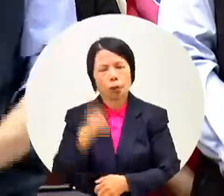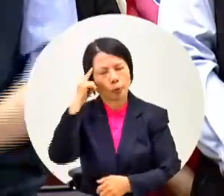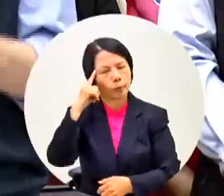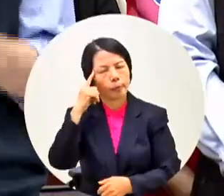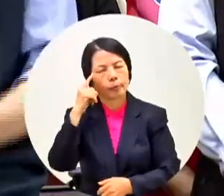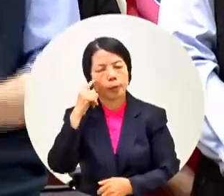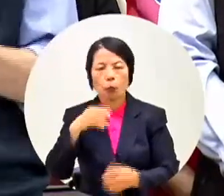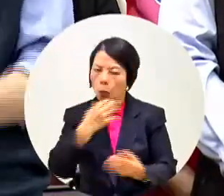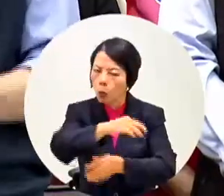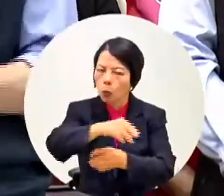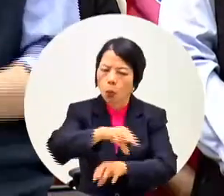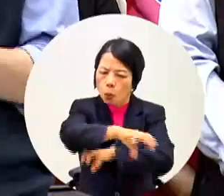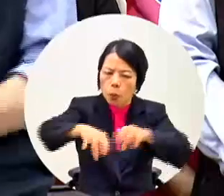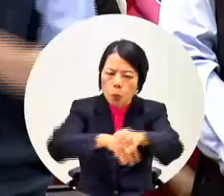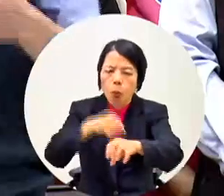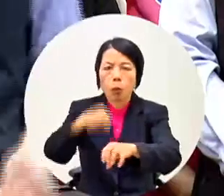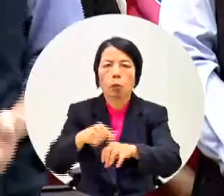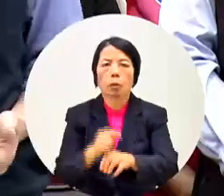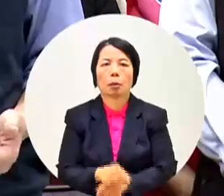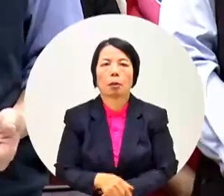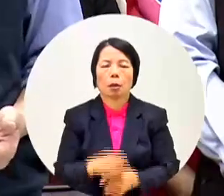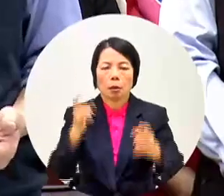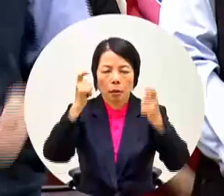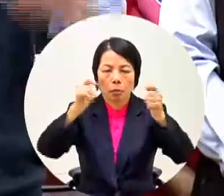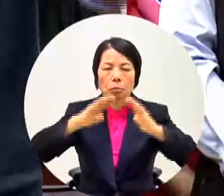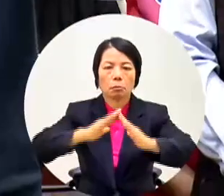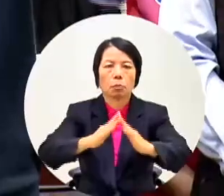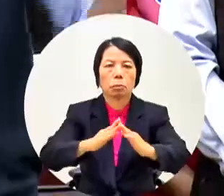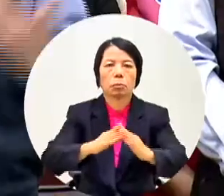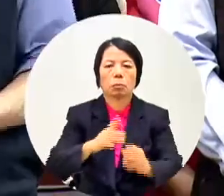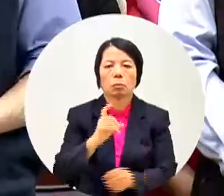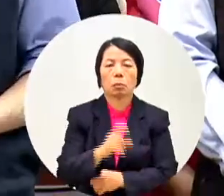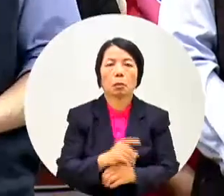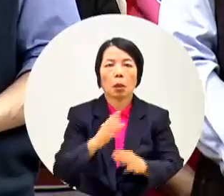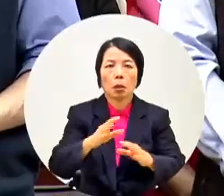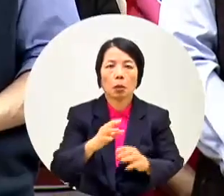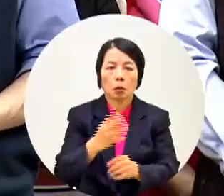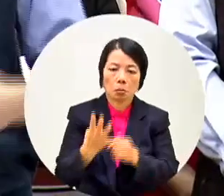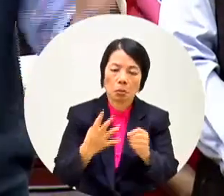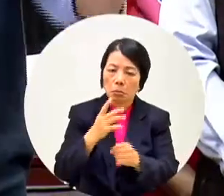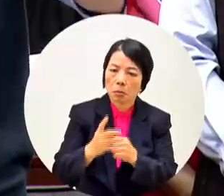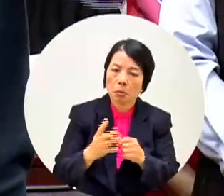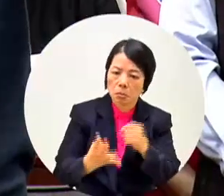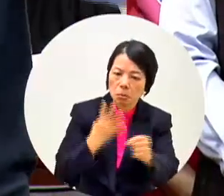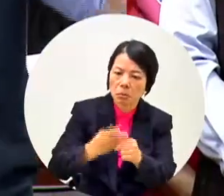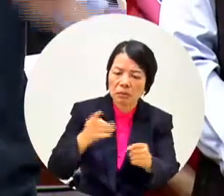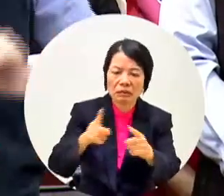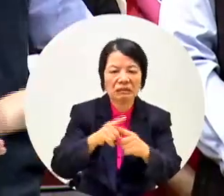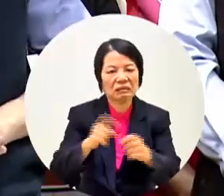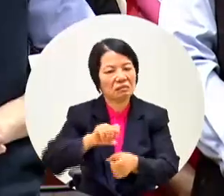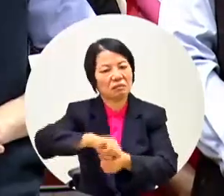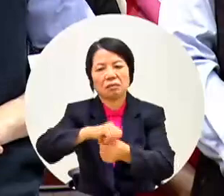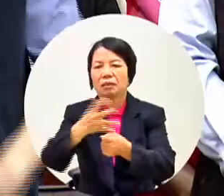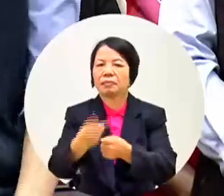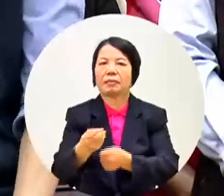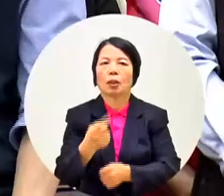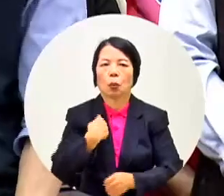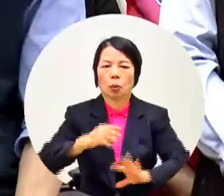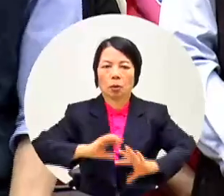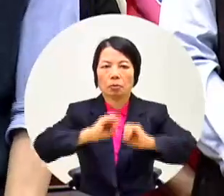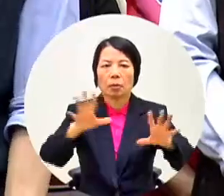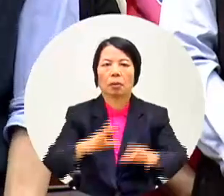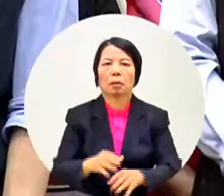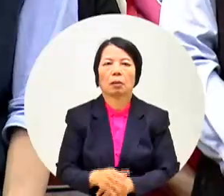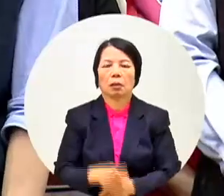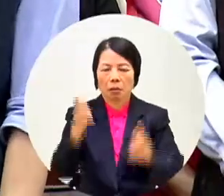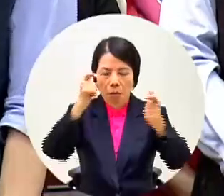10年之后还没有办法成长到400万、500万，我跟大家报告，高雄的经济不会成功。所以我们这些